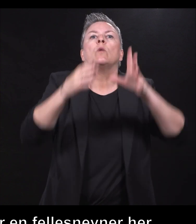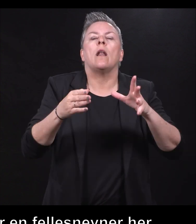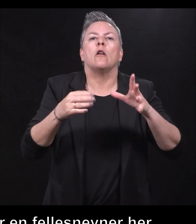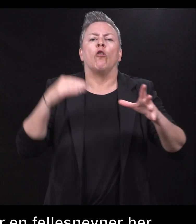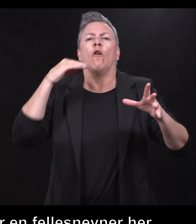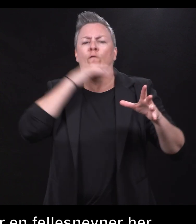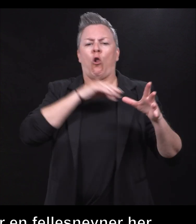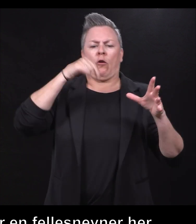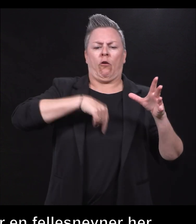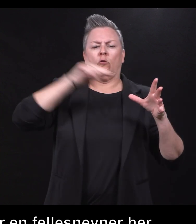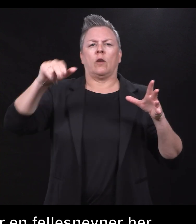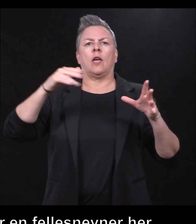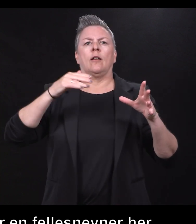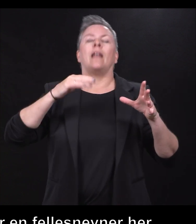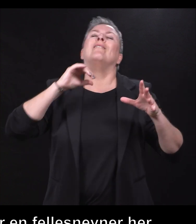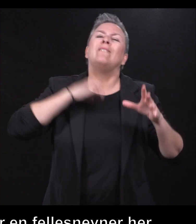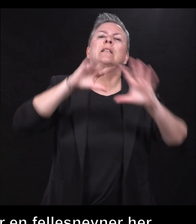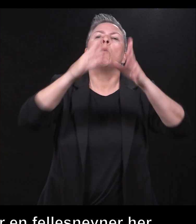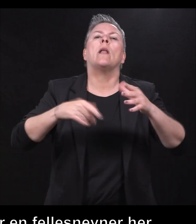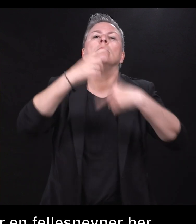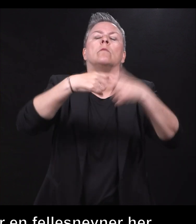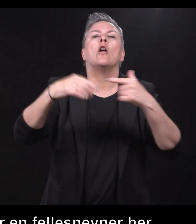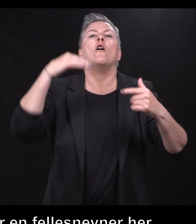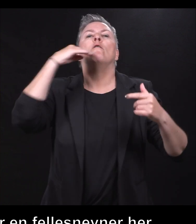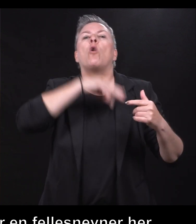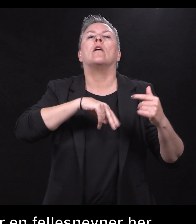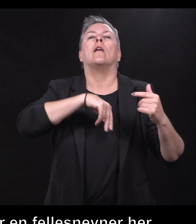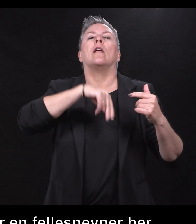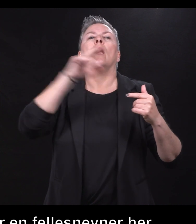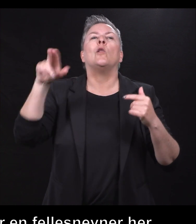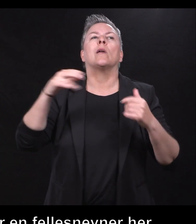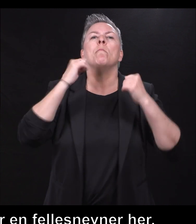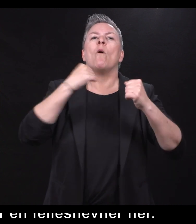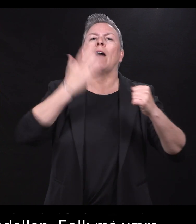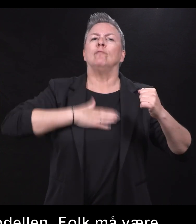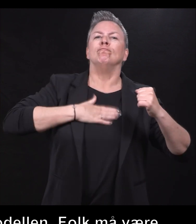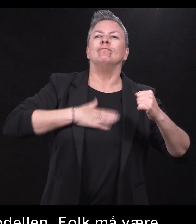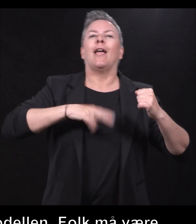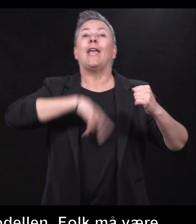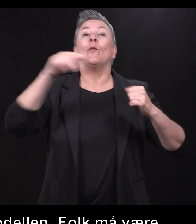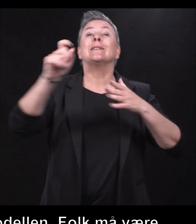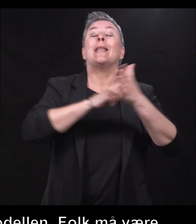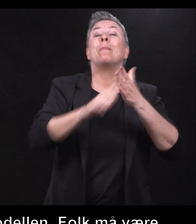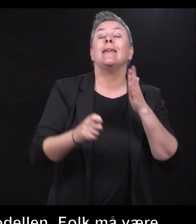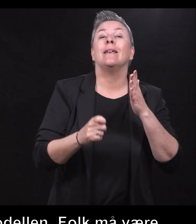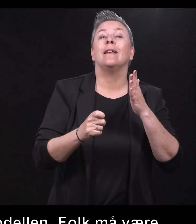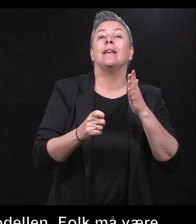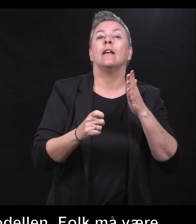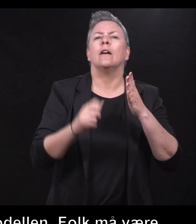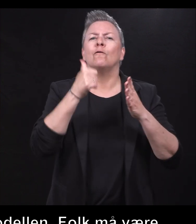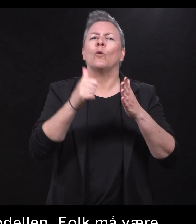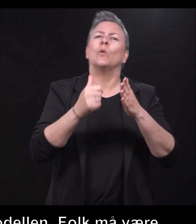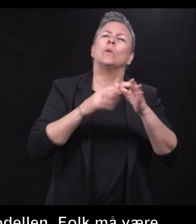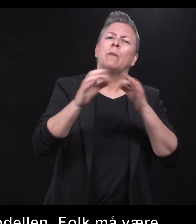Norge, skal denne modellen bestå, så må folk i Norge være glad i norsk tipping av det oppdraget. og der er det jo en veldig viktig